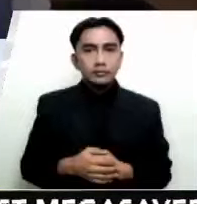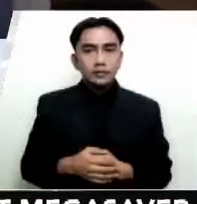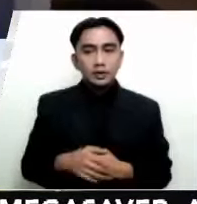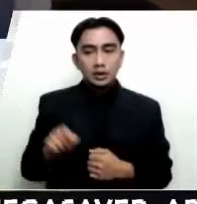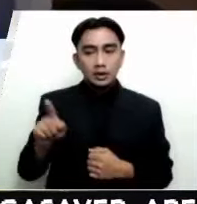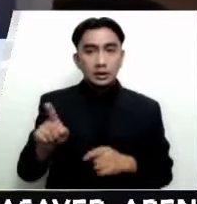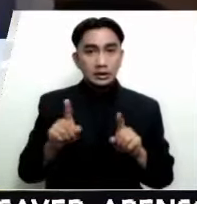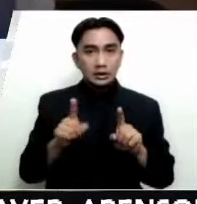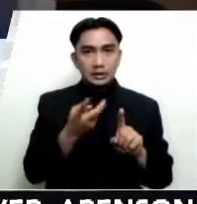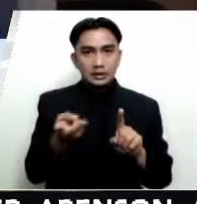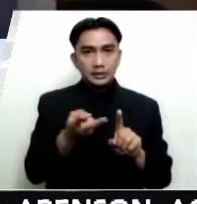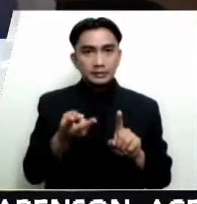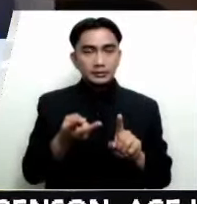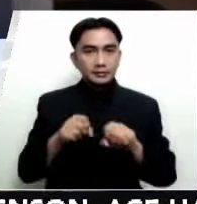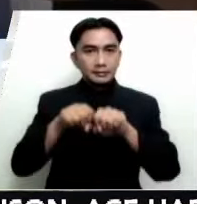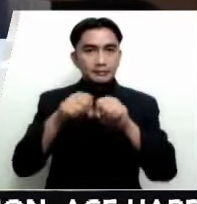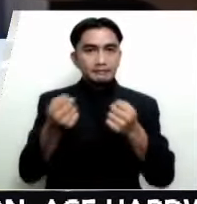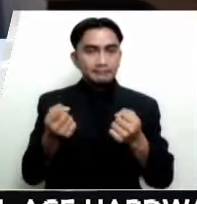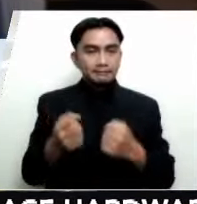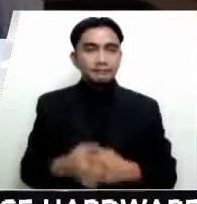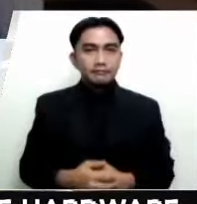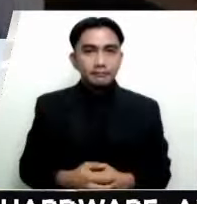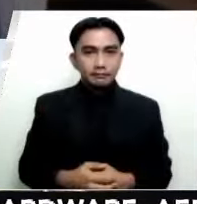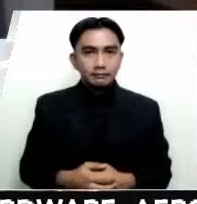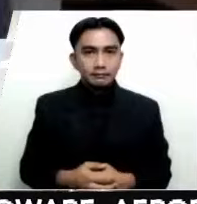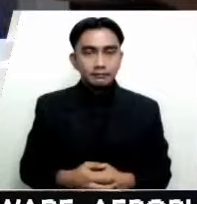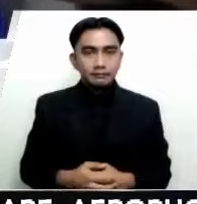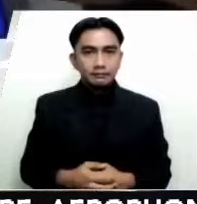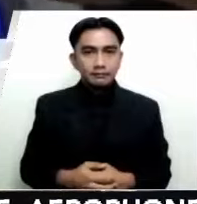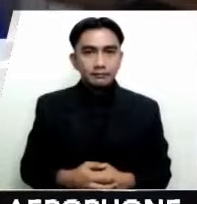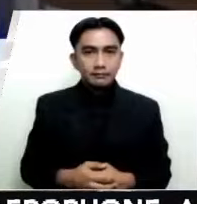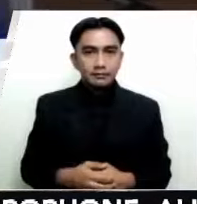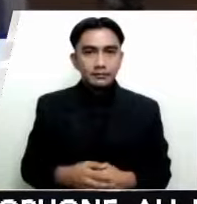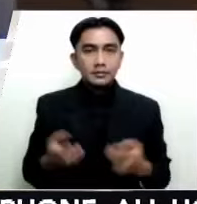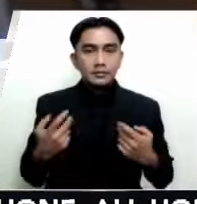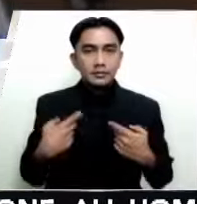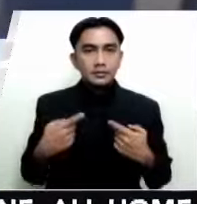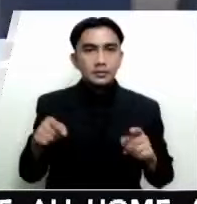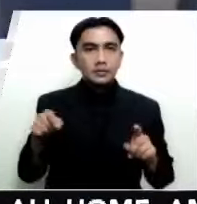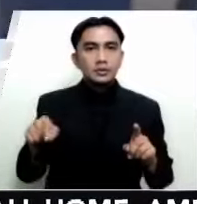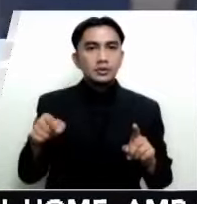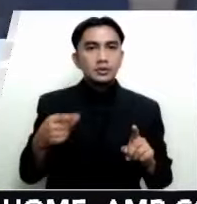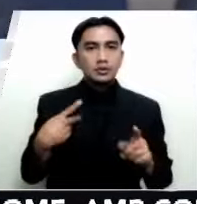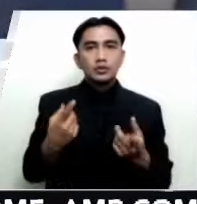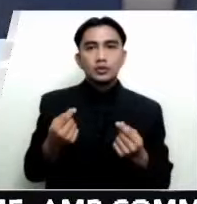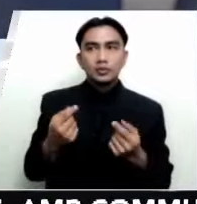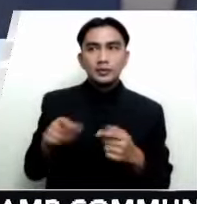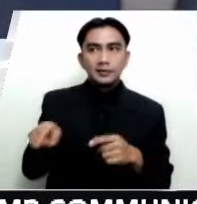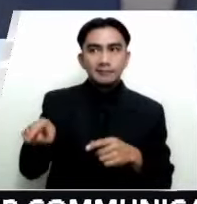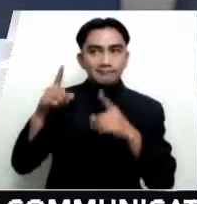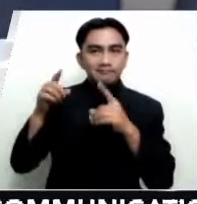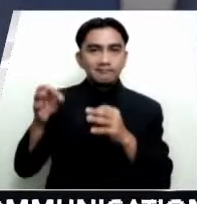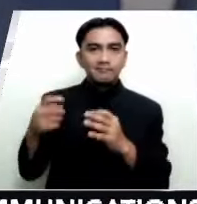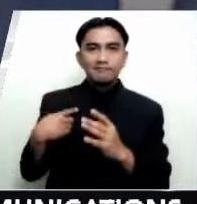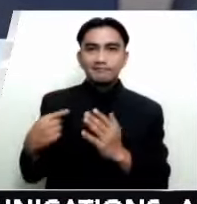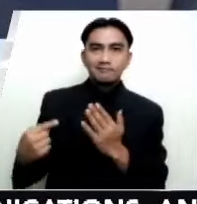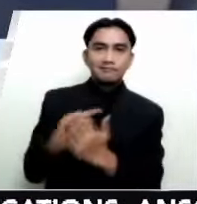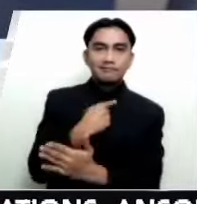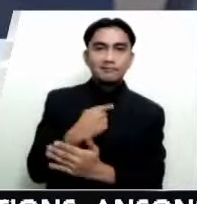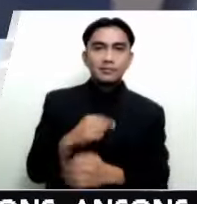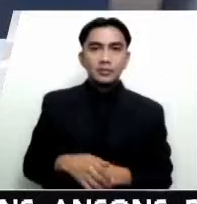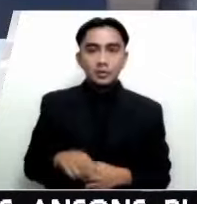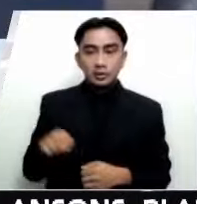ko na nga tumira doon kasi binubog niya ako. Anantayin ko, papatayin pa niya ako. Aminado ang mister na sinaktan niya ang kanyang